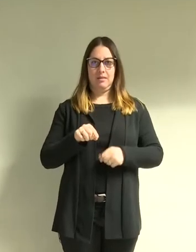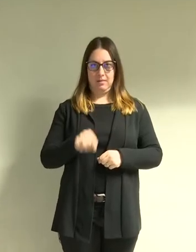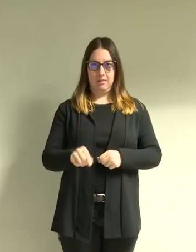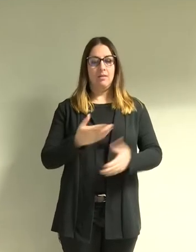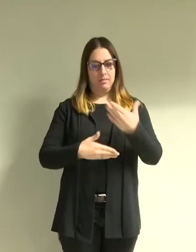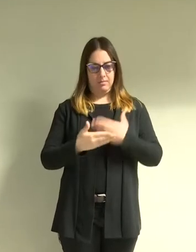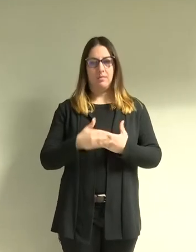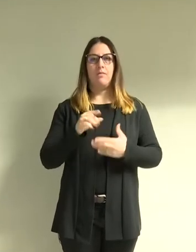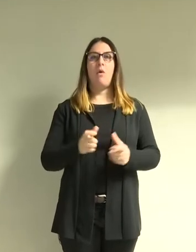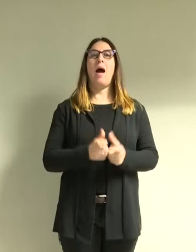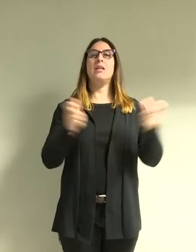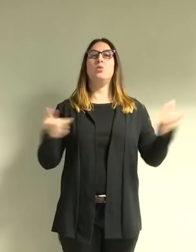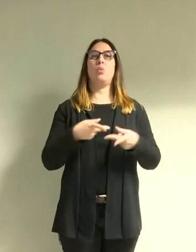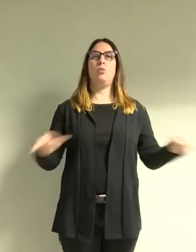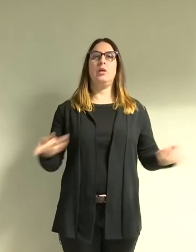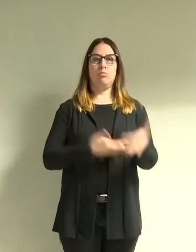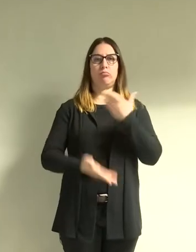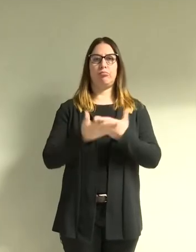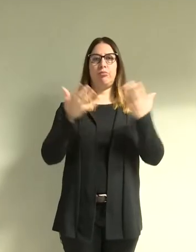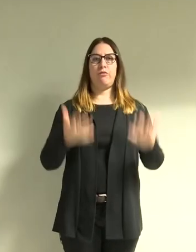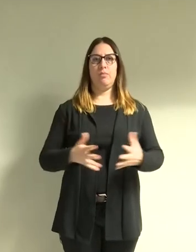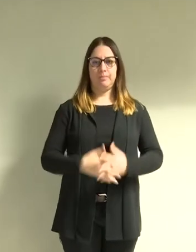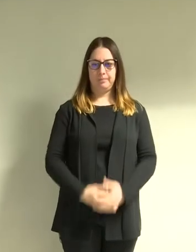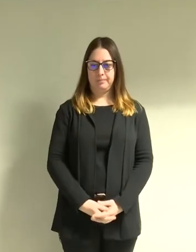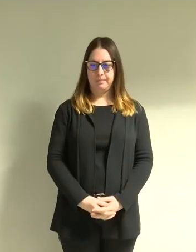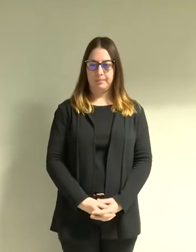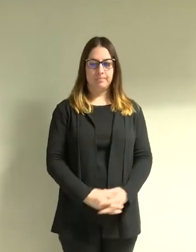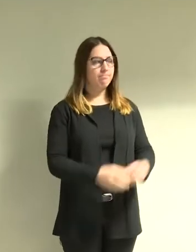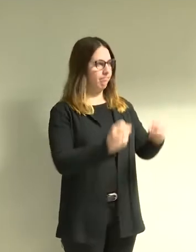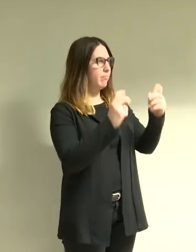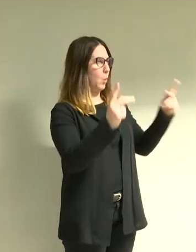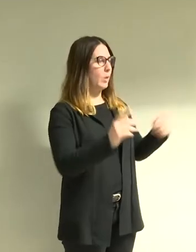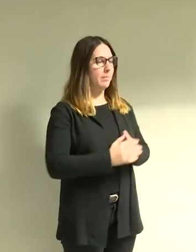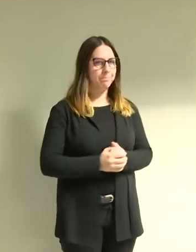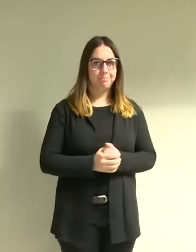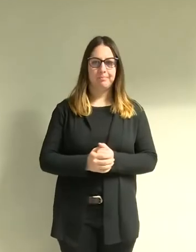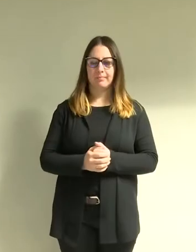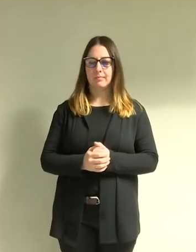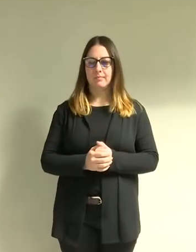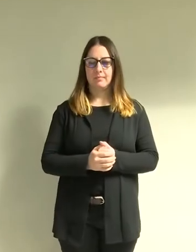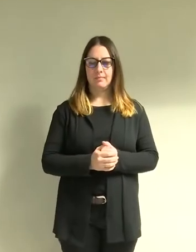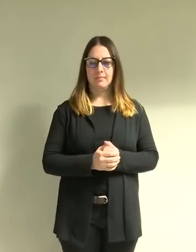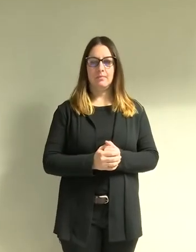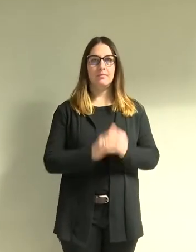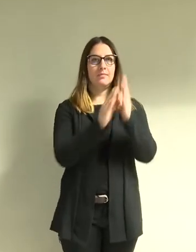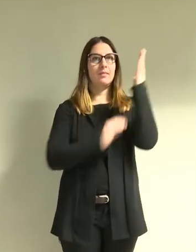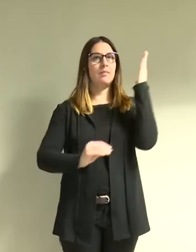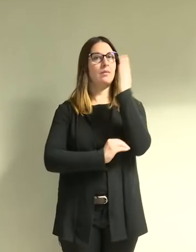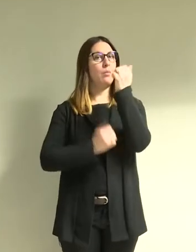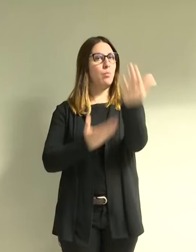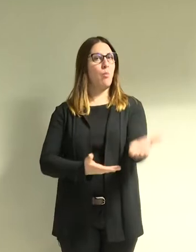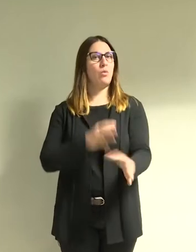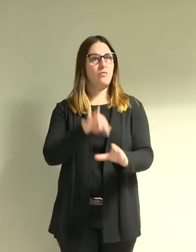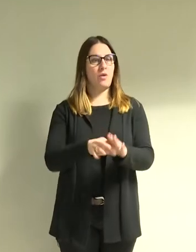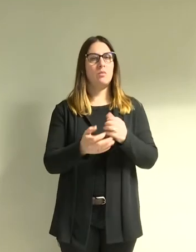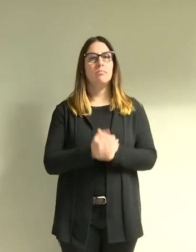à institutions publiques c'est noté donc je mets cet amendement on voit qui ne prend pas